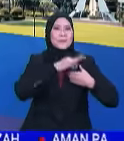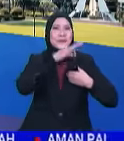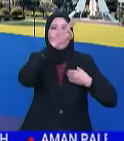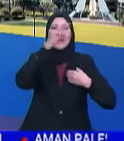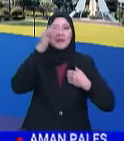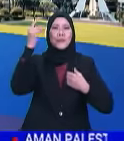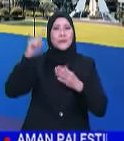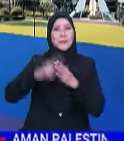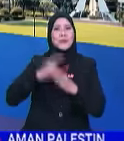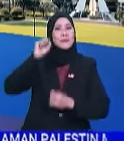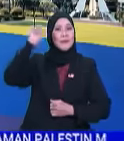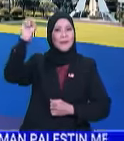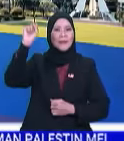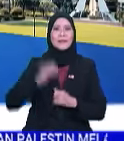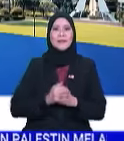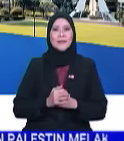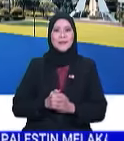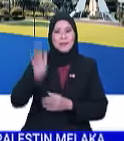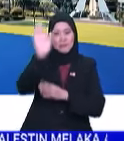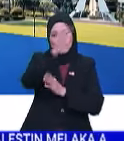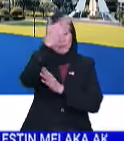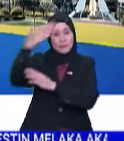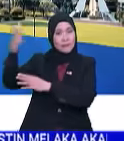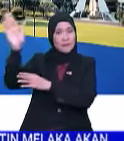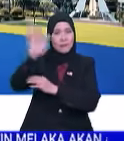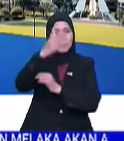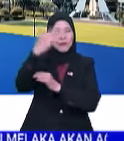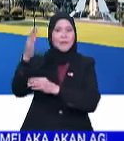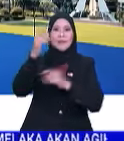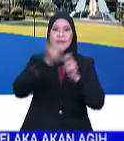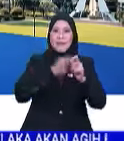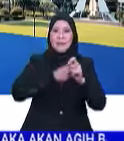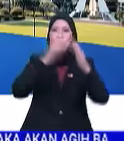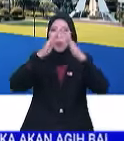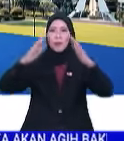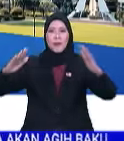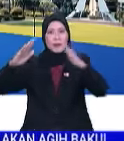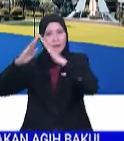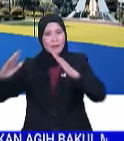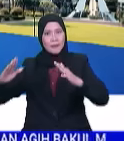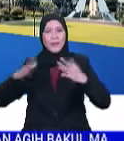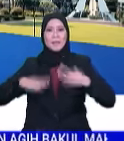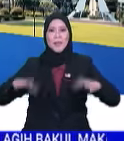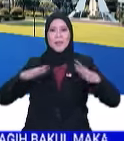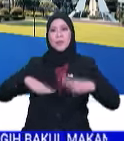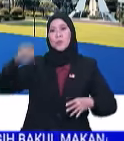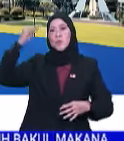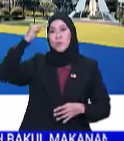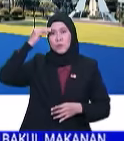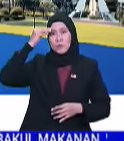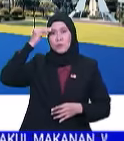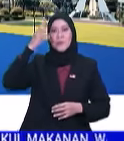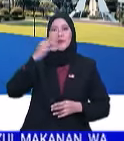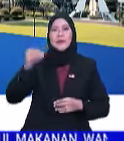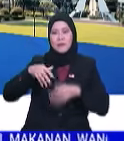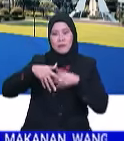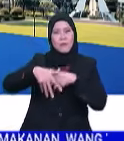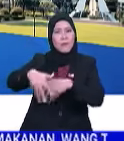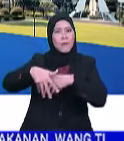Semangat itu diterjemah menerusi kibaran jalur gemilang di setiap rumah dan berpakaian baju Melayu sempena